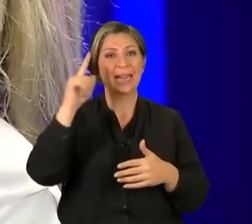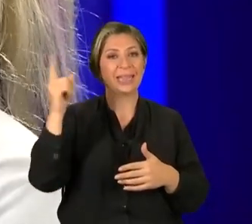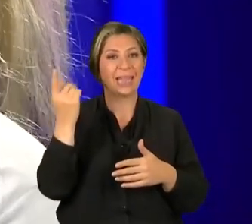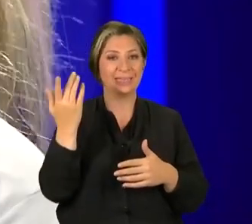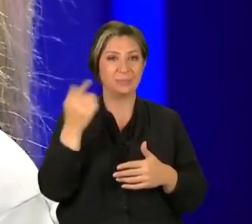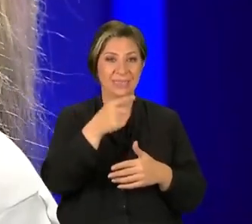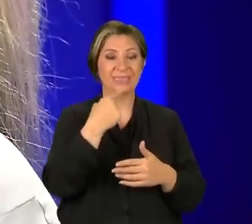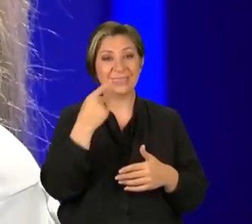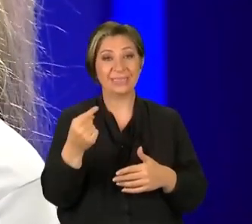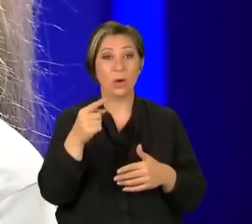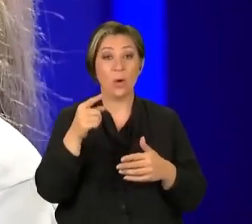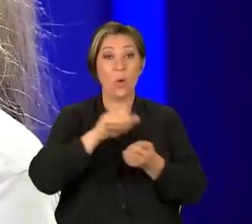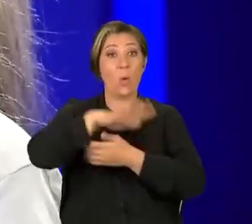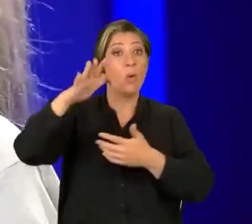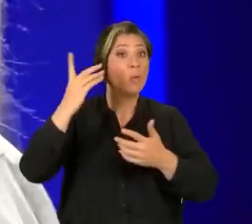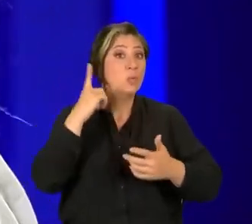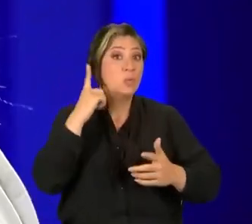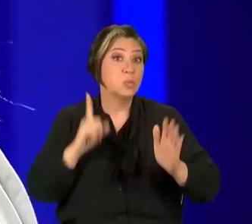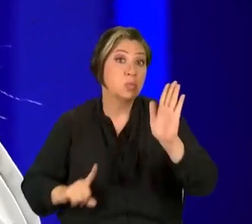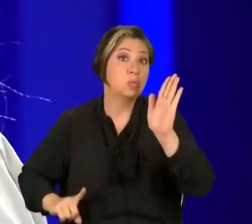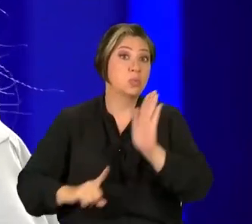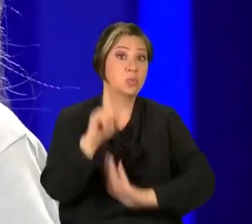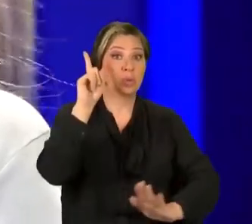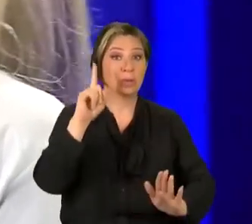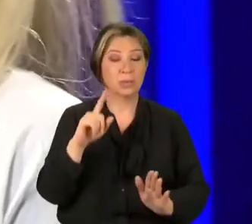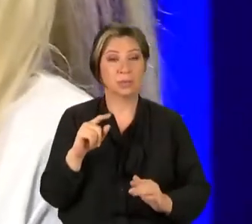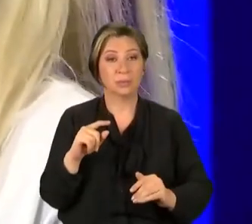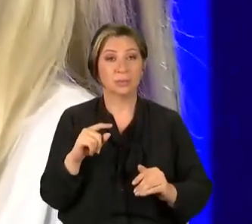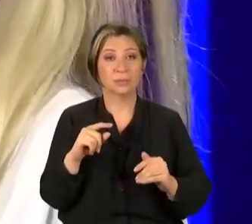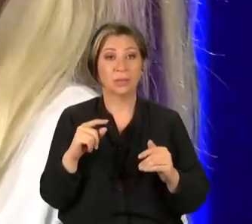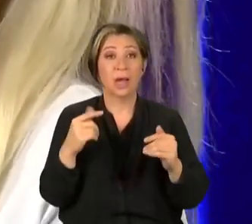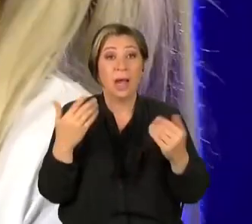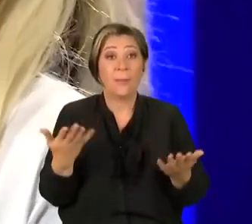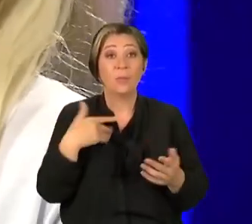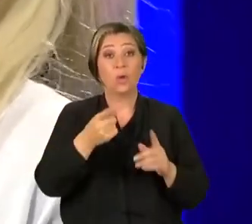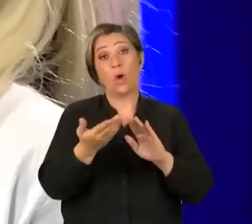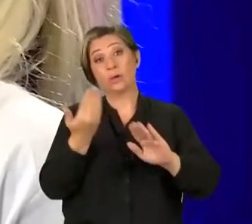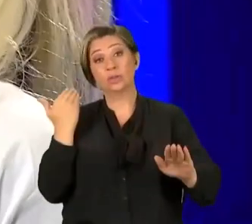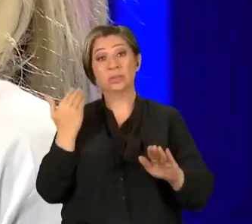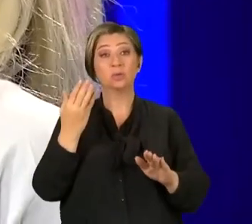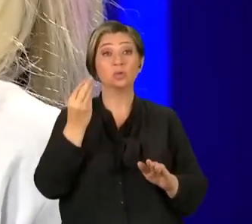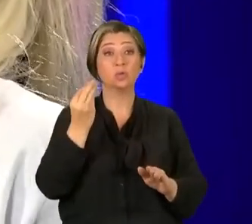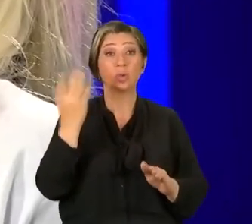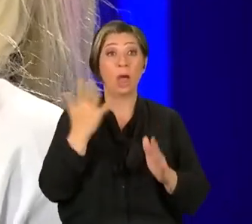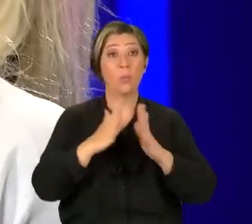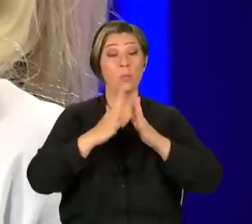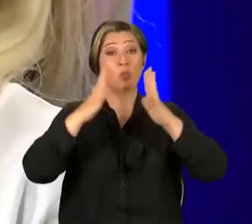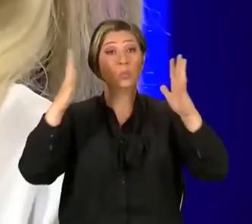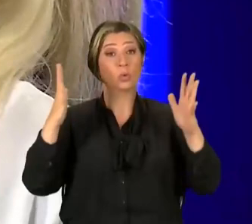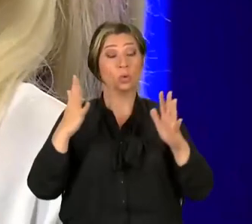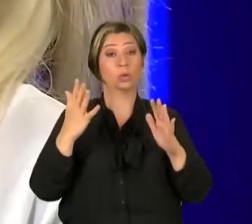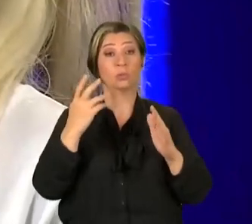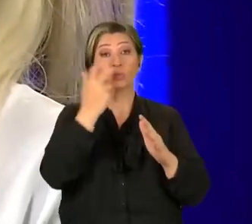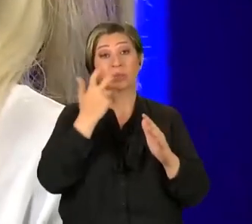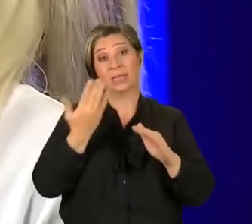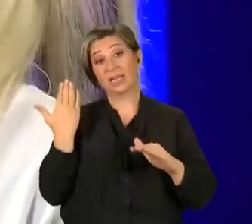mesela siz de dediniz ya hani olay olmuş hani çok izlenmişsin falan. Evet. Ama benim bunun öncesinde mesela çok daha büyük bir yani